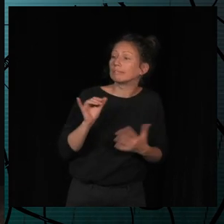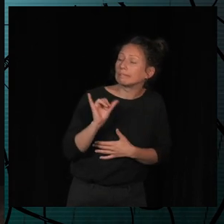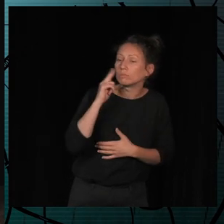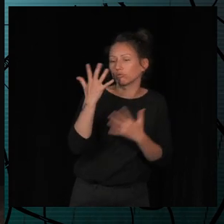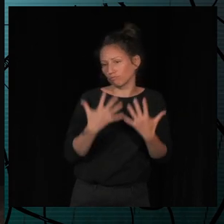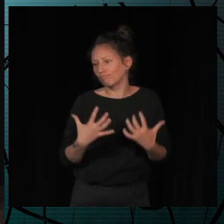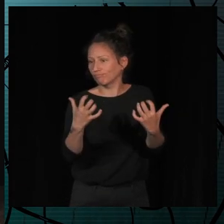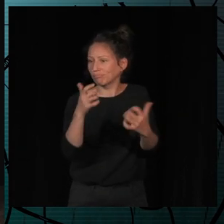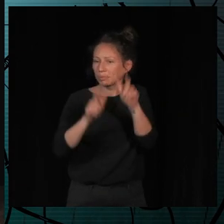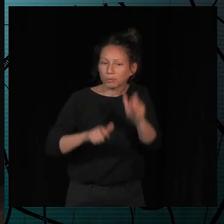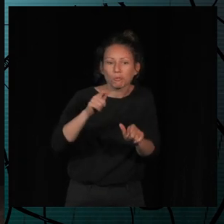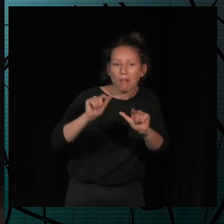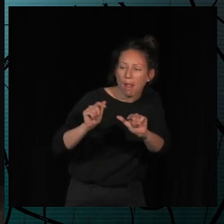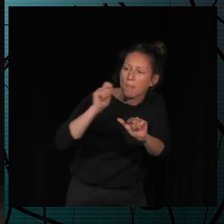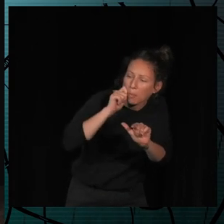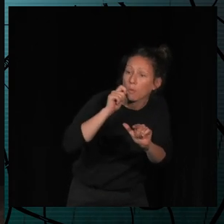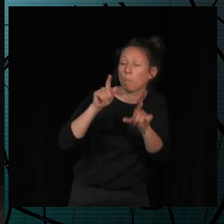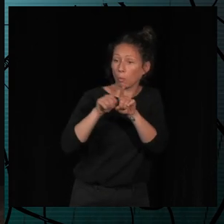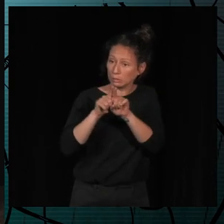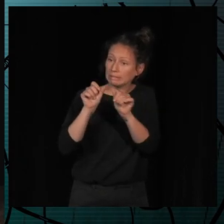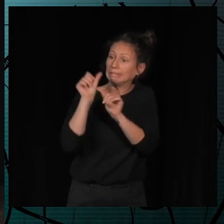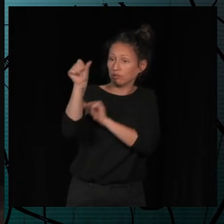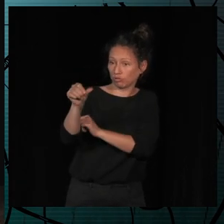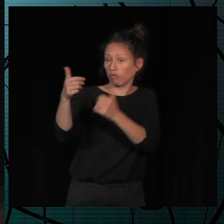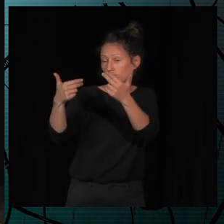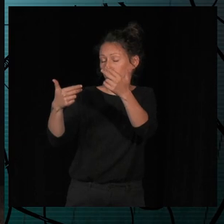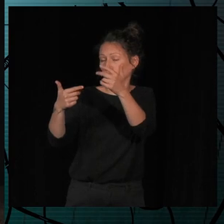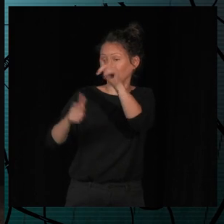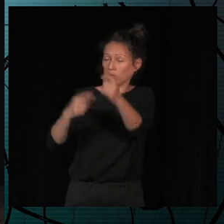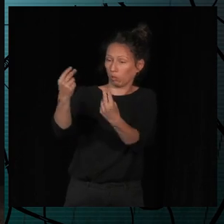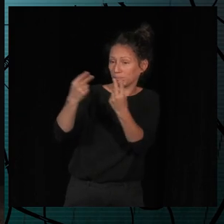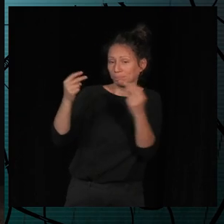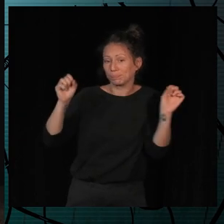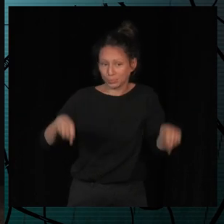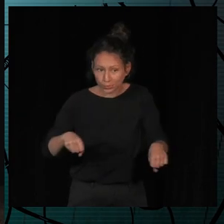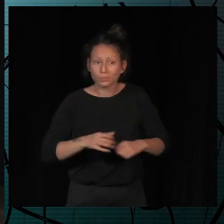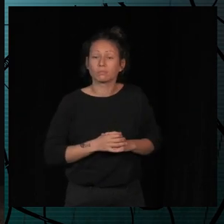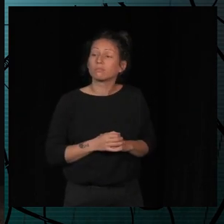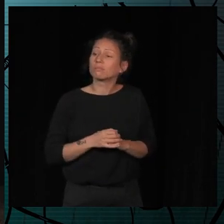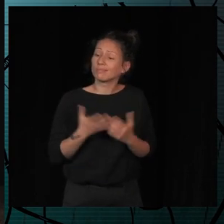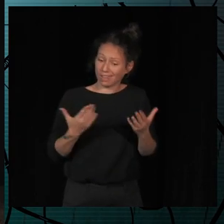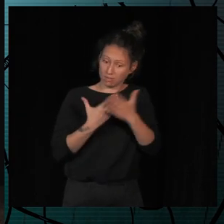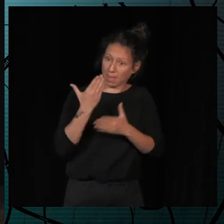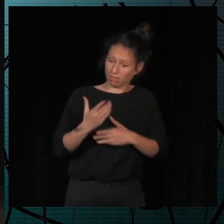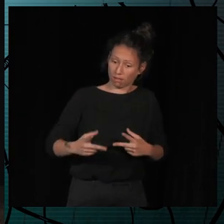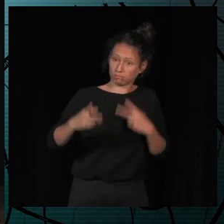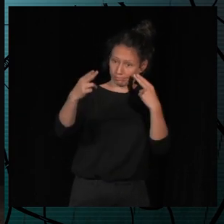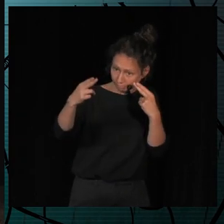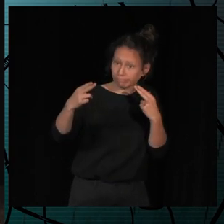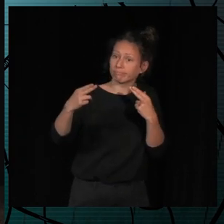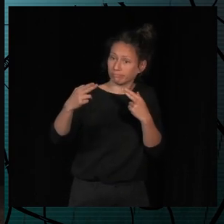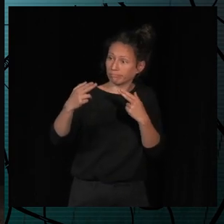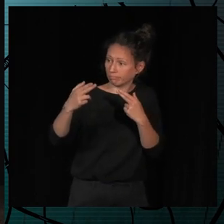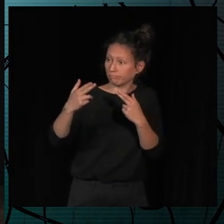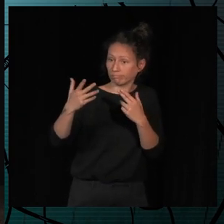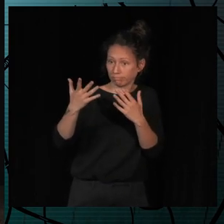évidemment pour ce qui se passe aussi en ligne sachant que euh la matinée est enregistré et qu'elle sera rendue